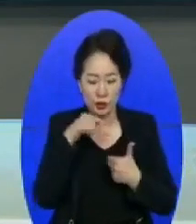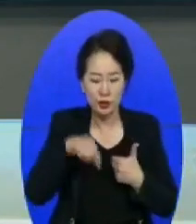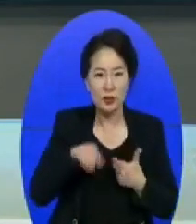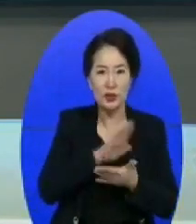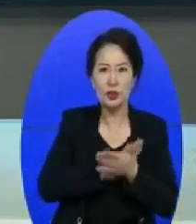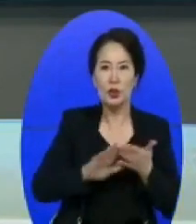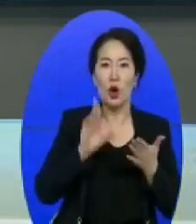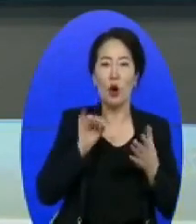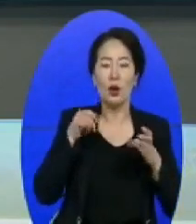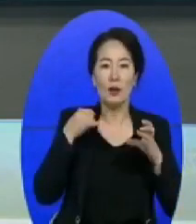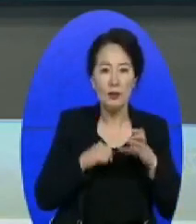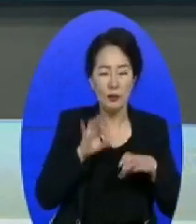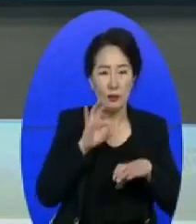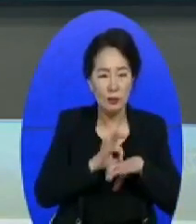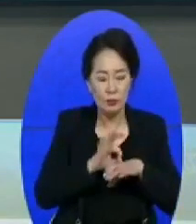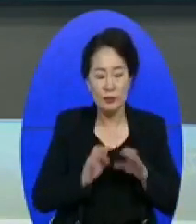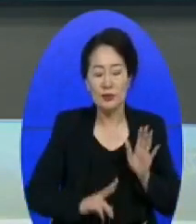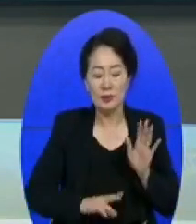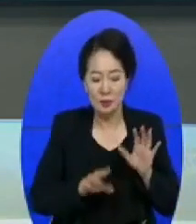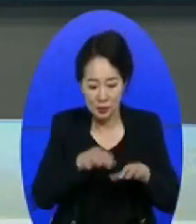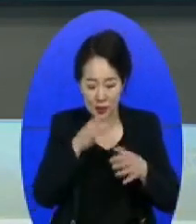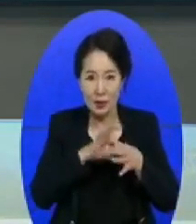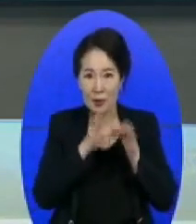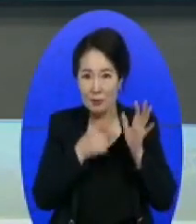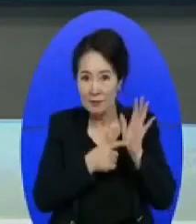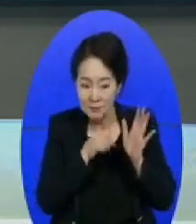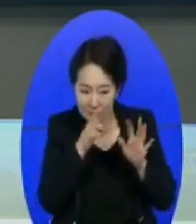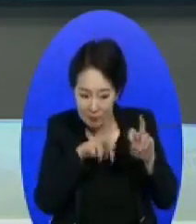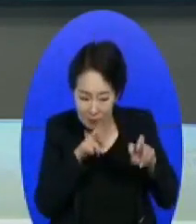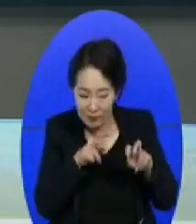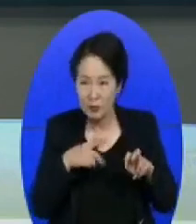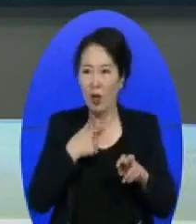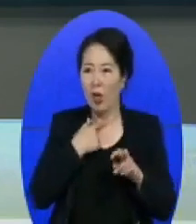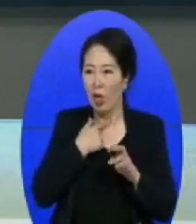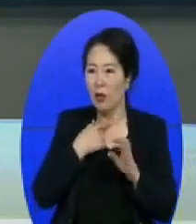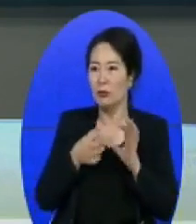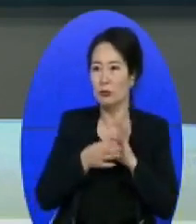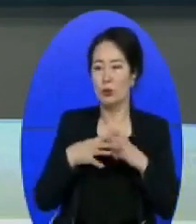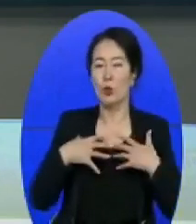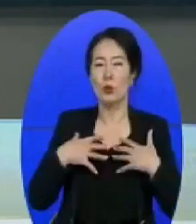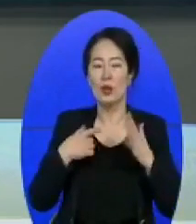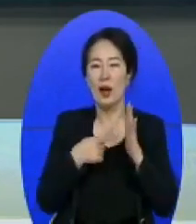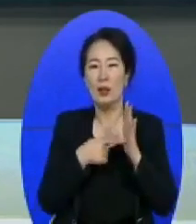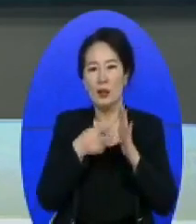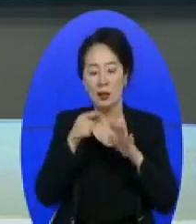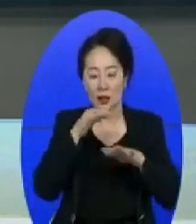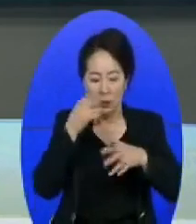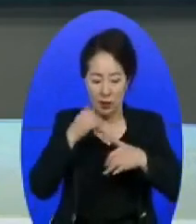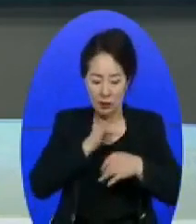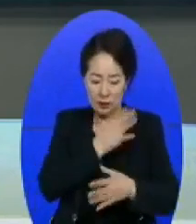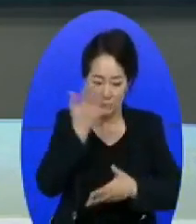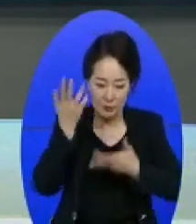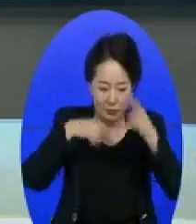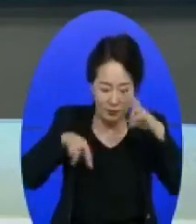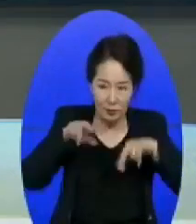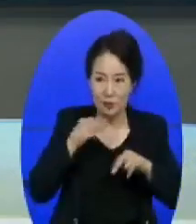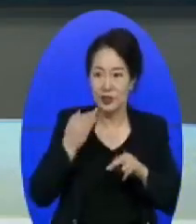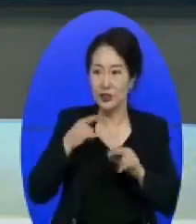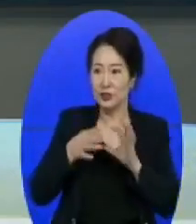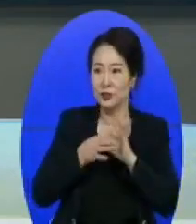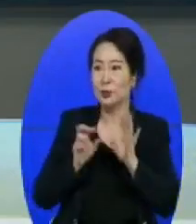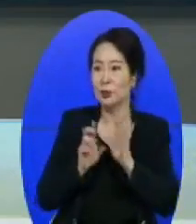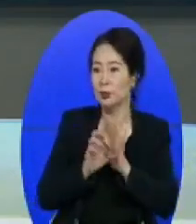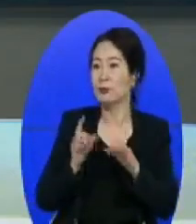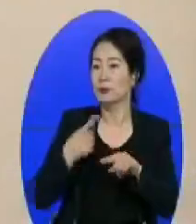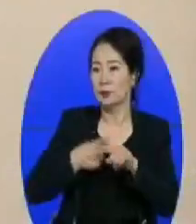төрлийн коронавирусын халдварыг илрүүлэх болоод мөн удирлын томуу болон уушгины хатлагаатай хүмүүст идэвхтэй хандалт шинжилгээ хийх боломж нэмэгдэх юм